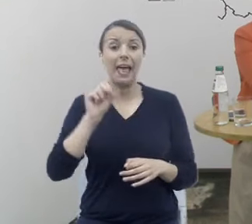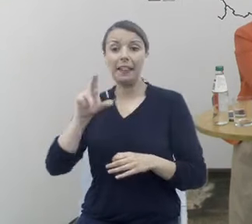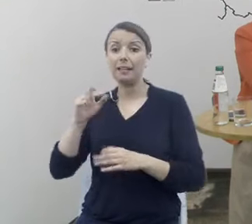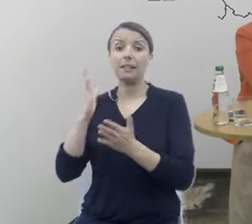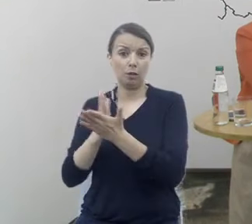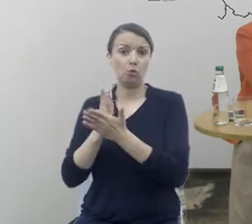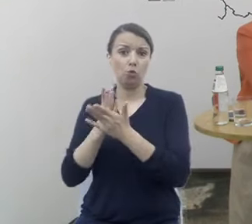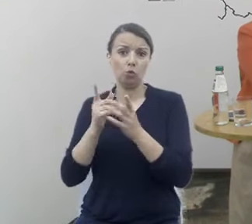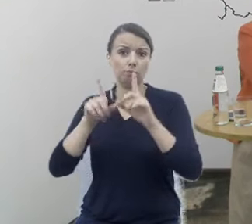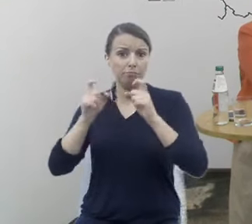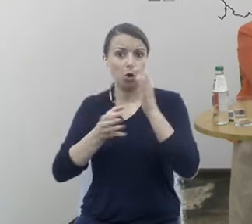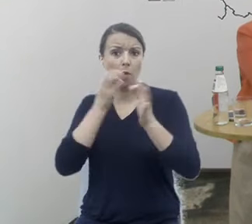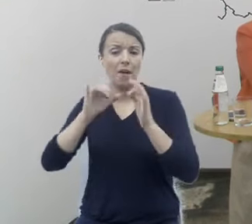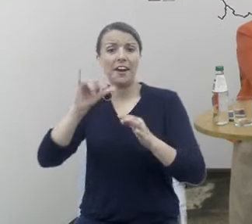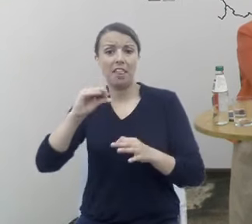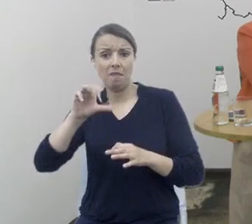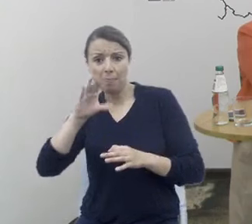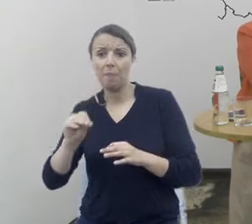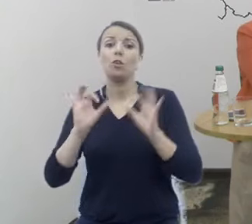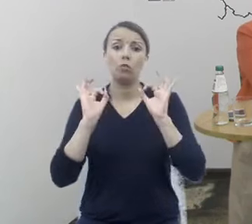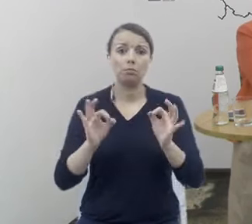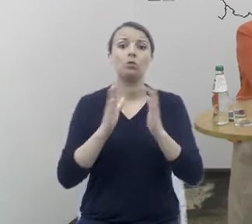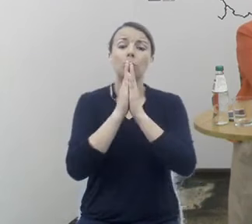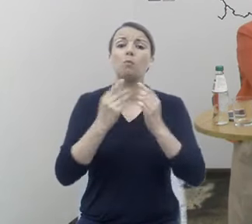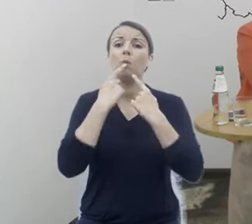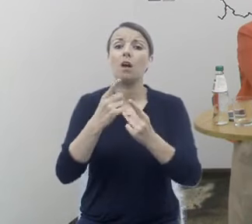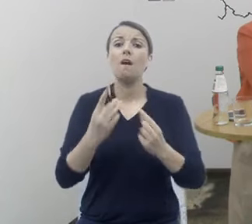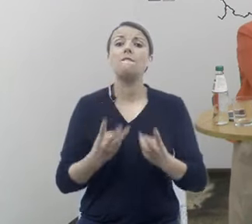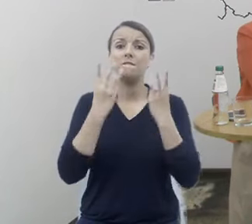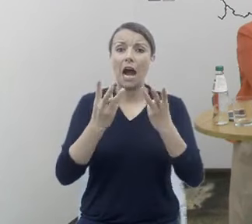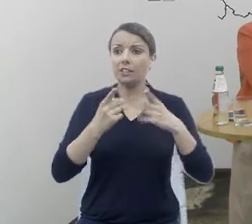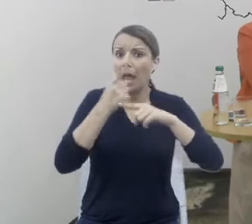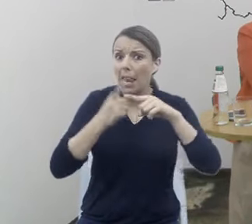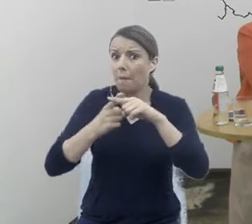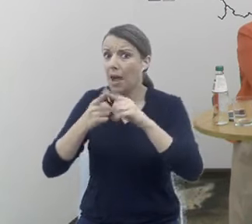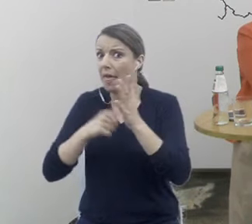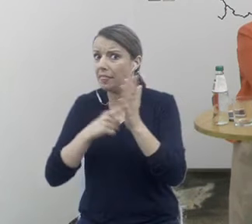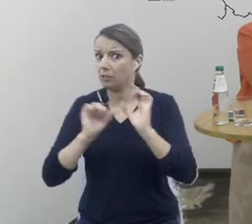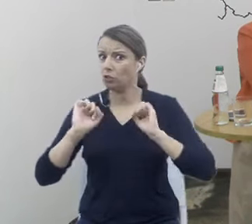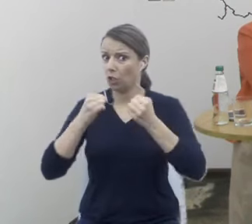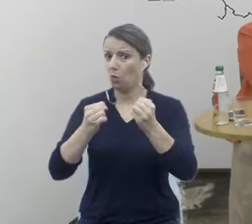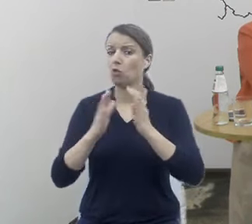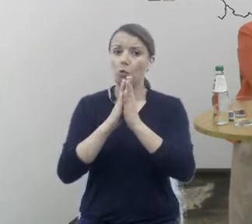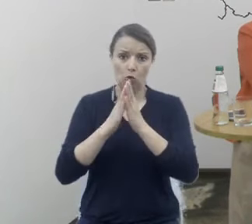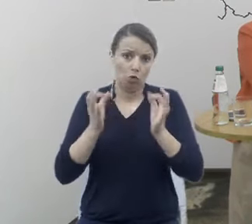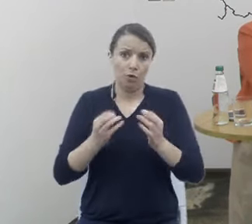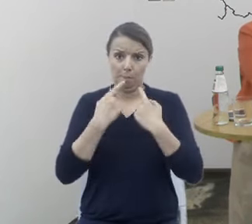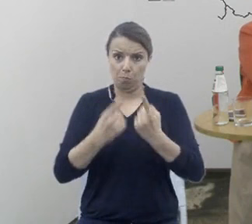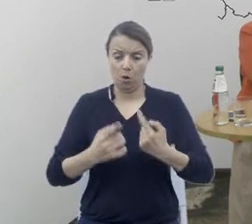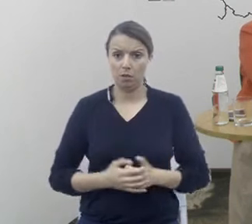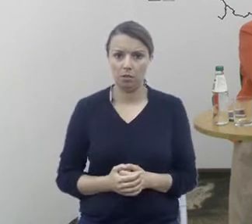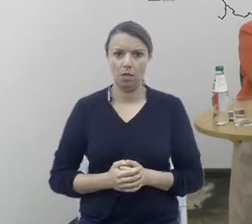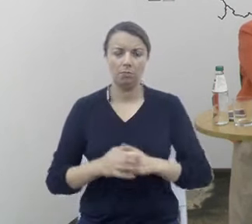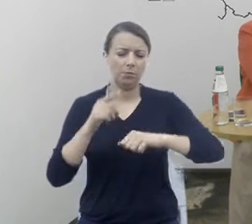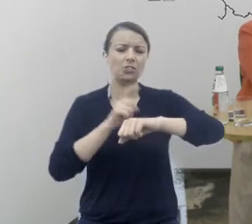o tym przebiegu i najistotniejszych punktach, może zwrotnych tej akcji, ponieważ oczywiście nasz czas